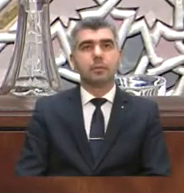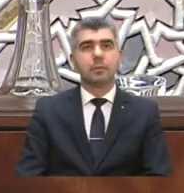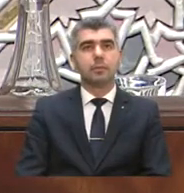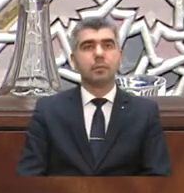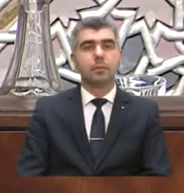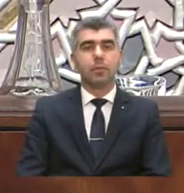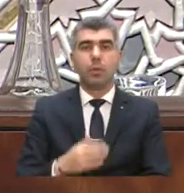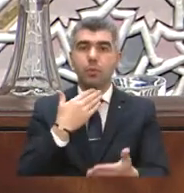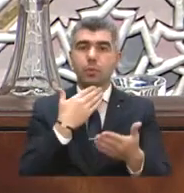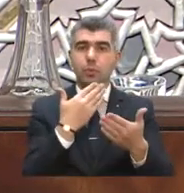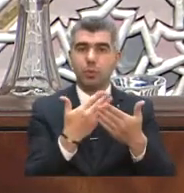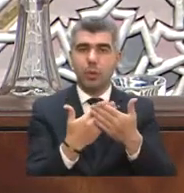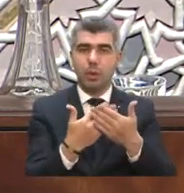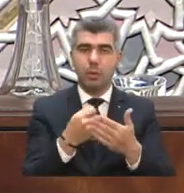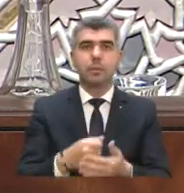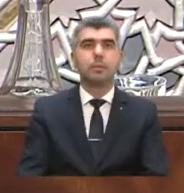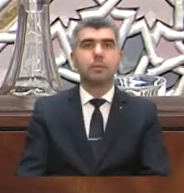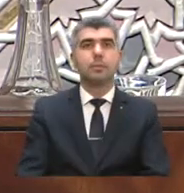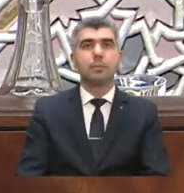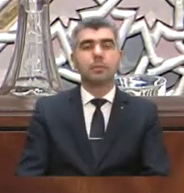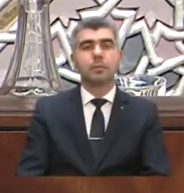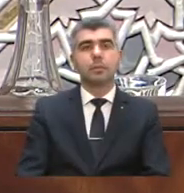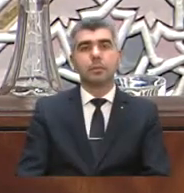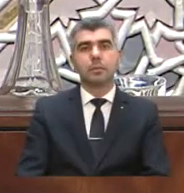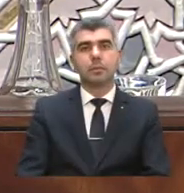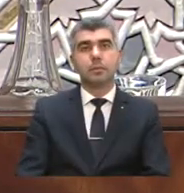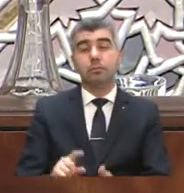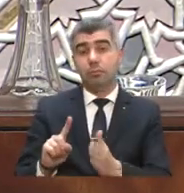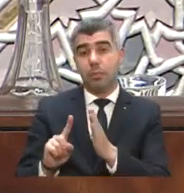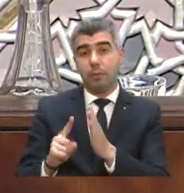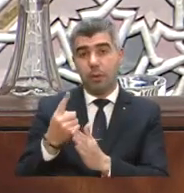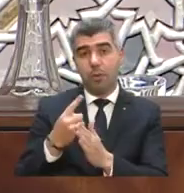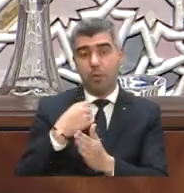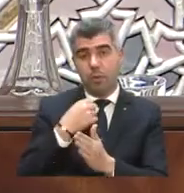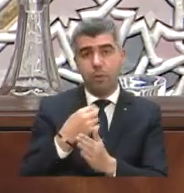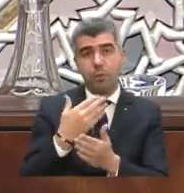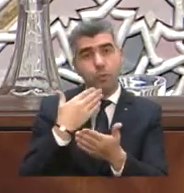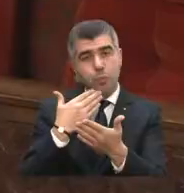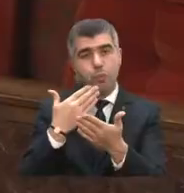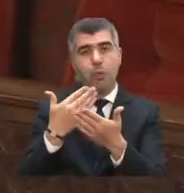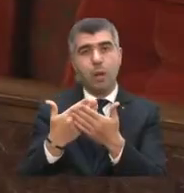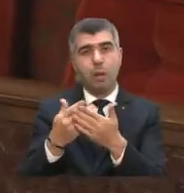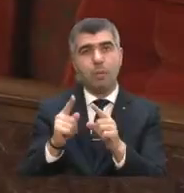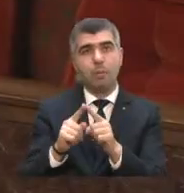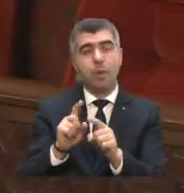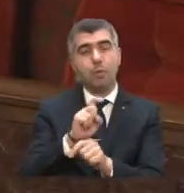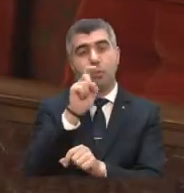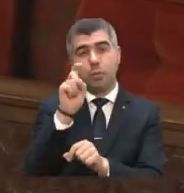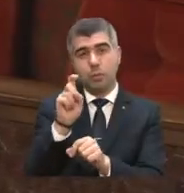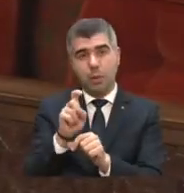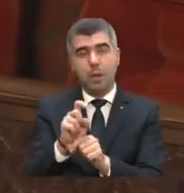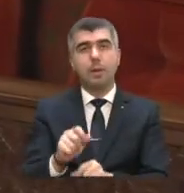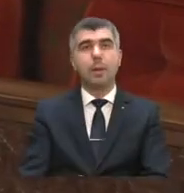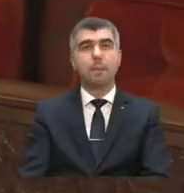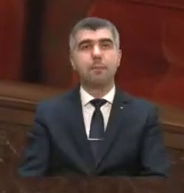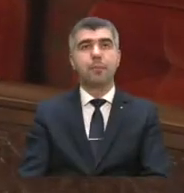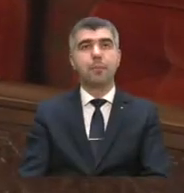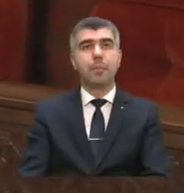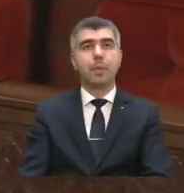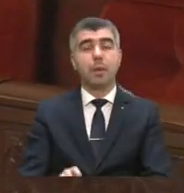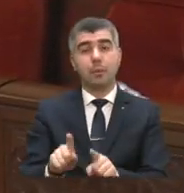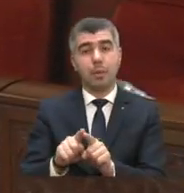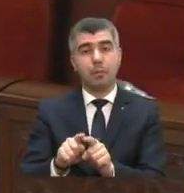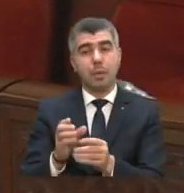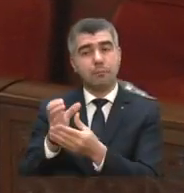شكرا سيد النائبة. سيد النائب المحترم، في البداية أشكركم سيد النائب على طرح هذا السؤال حول وضعية قطاع